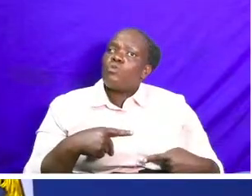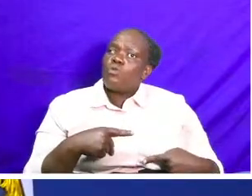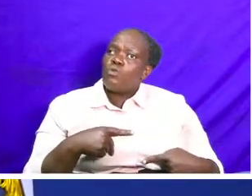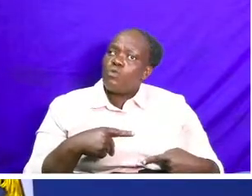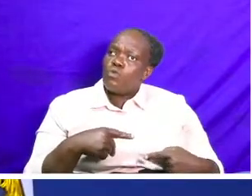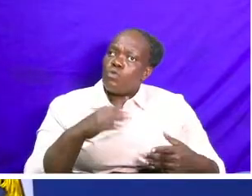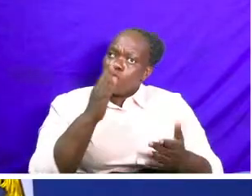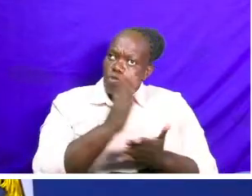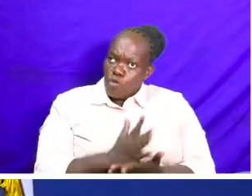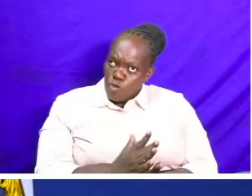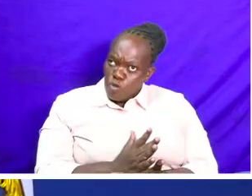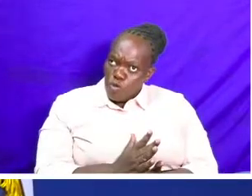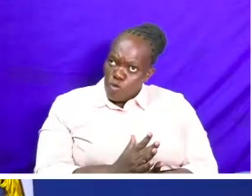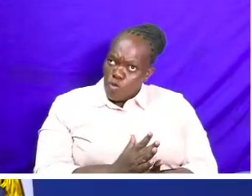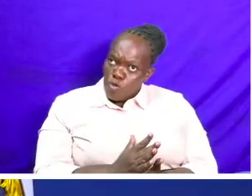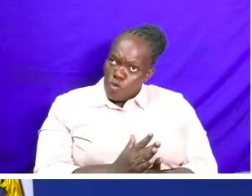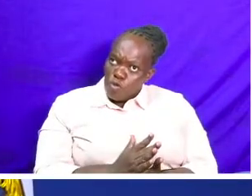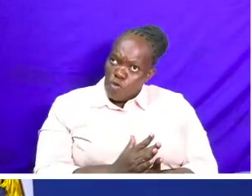ni kwamba